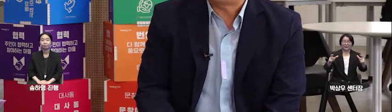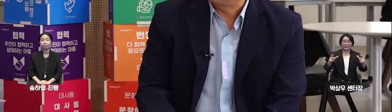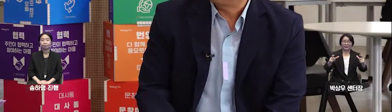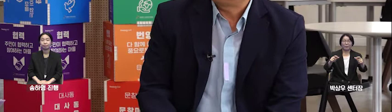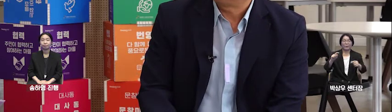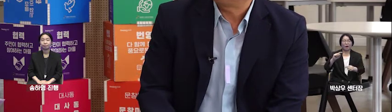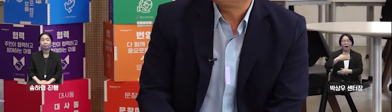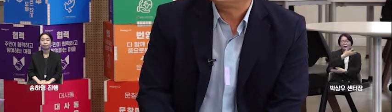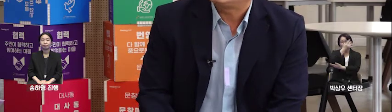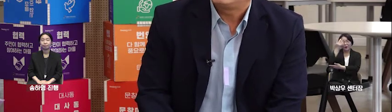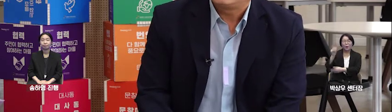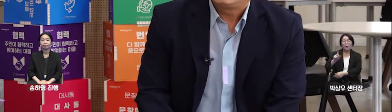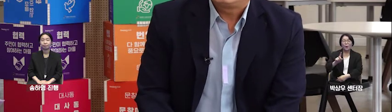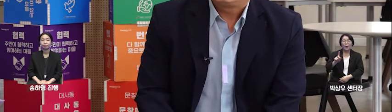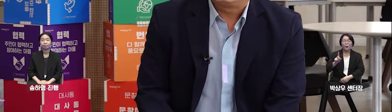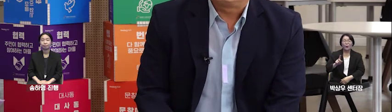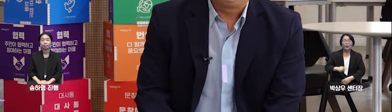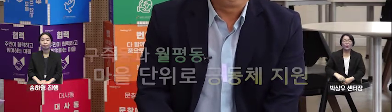더 아름다운 것은